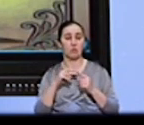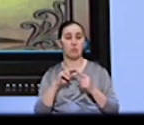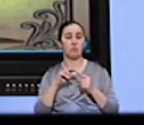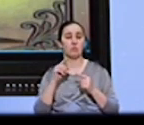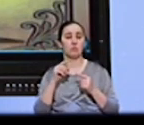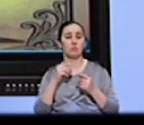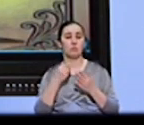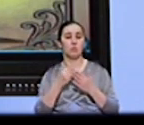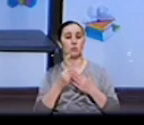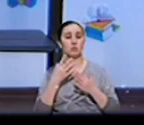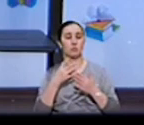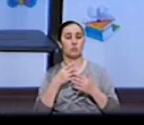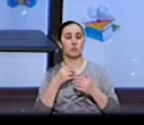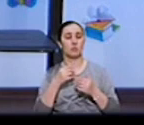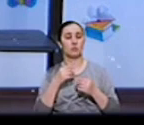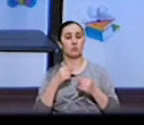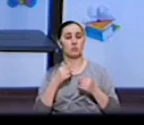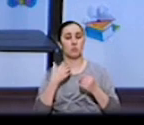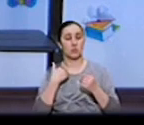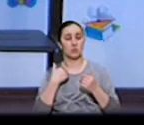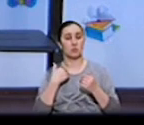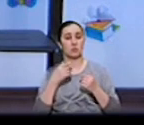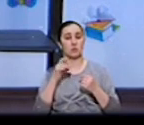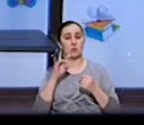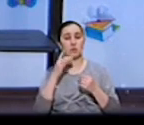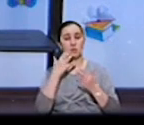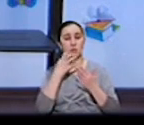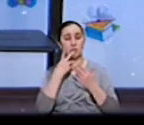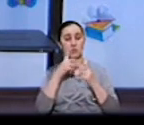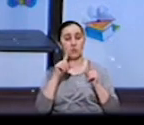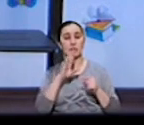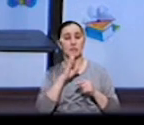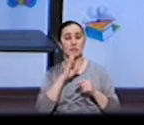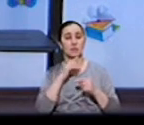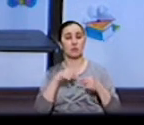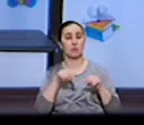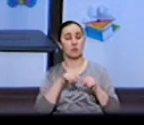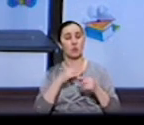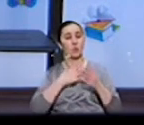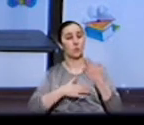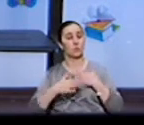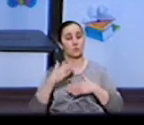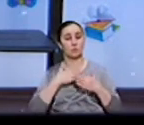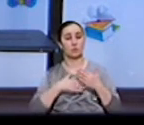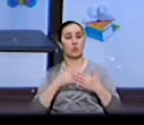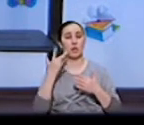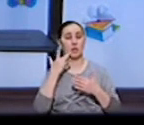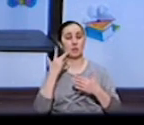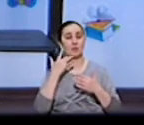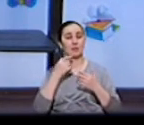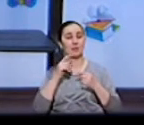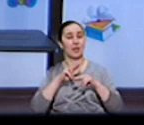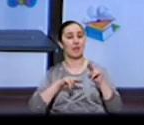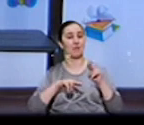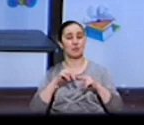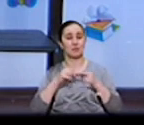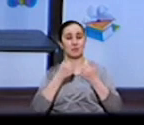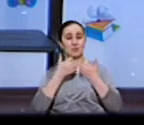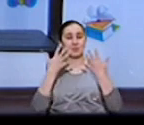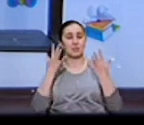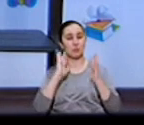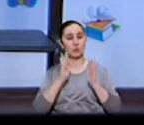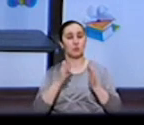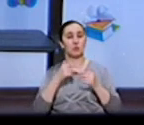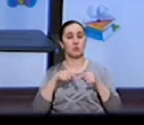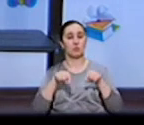harakat qilishimiz kerak. Demak, biz rasmda ko'rib turgan qizalog'imiz kabi xursand, har doim kayfiyatimizni ko'tarib